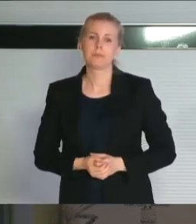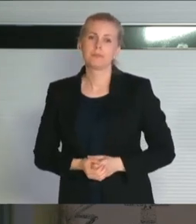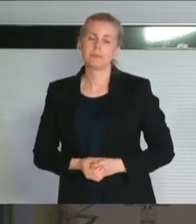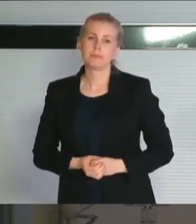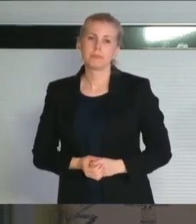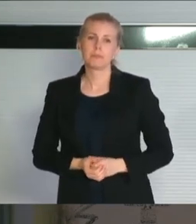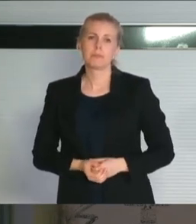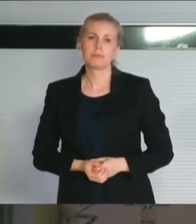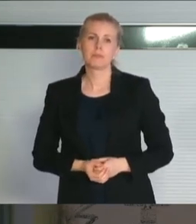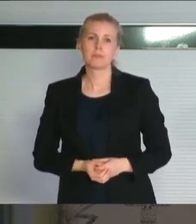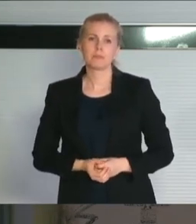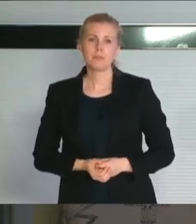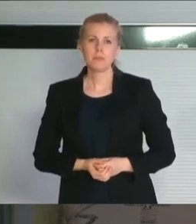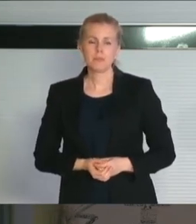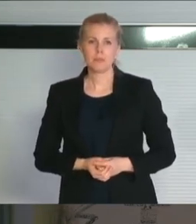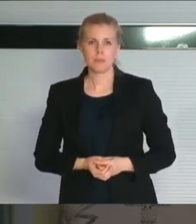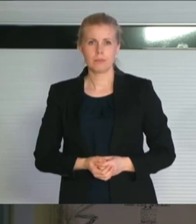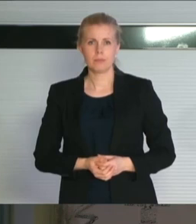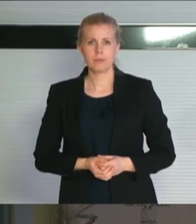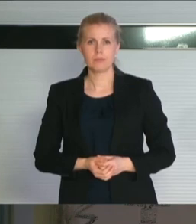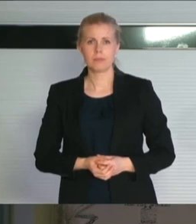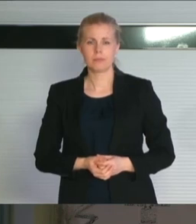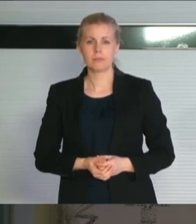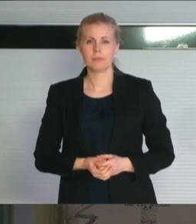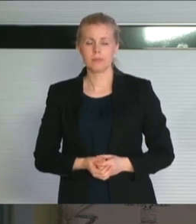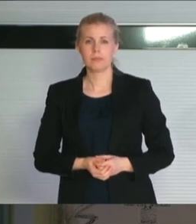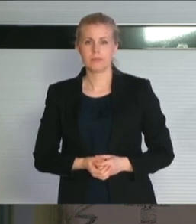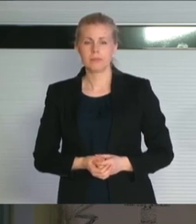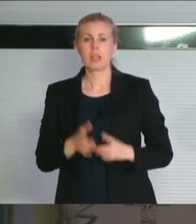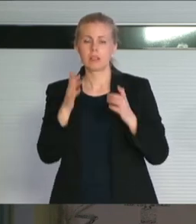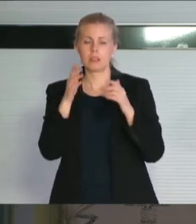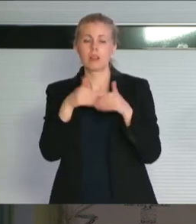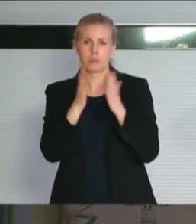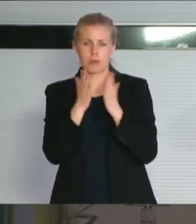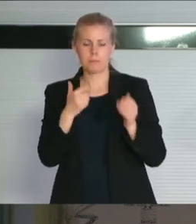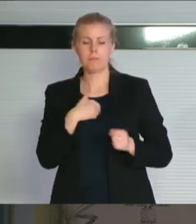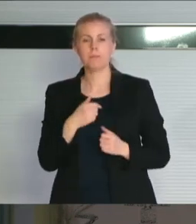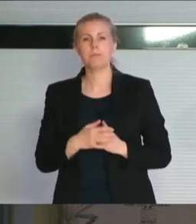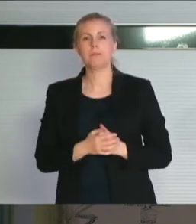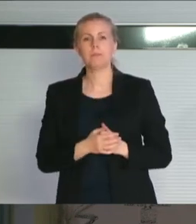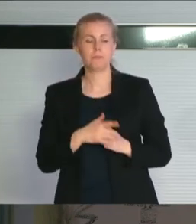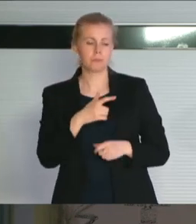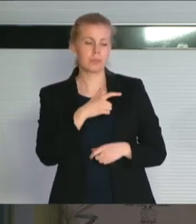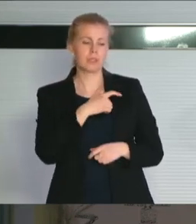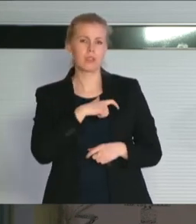Steinar Syvatn, Dagbladet. statsminister